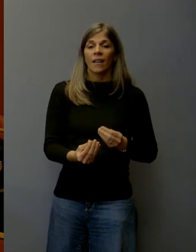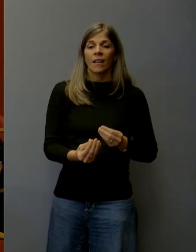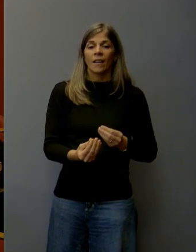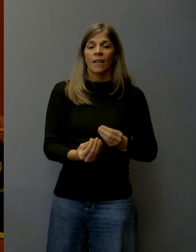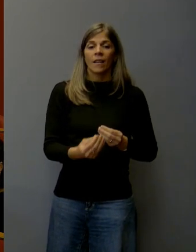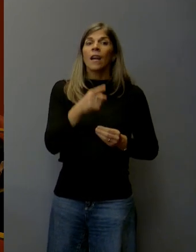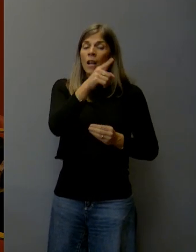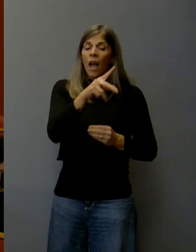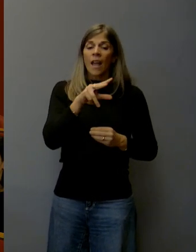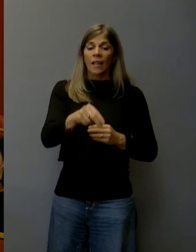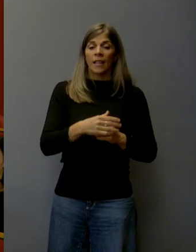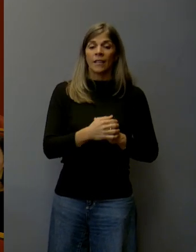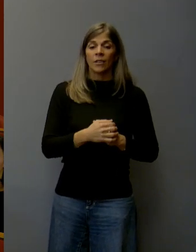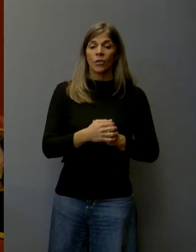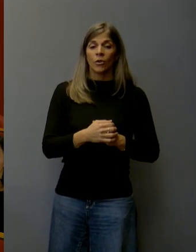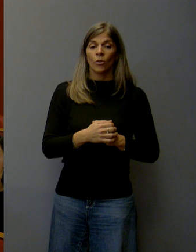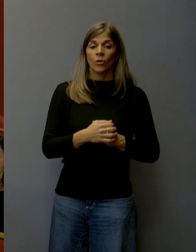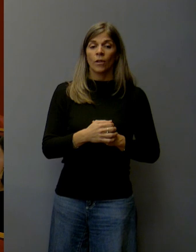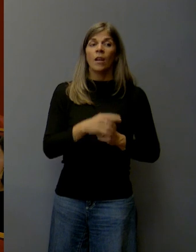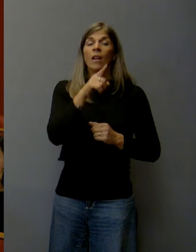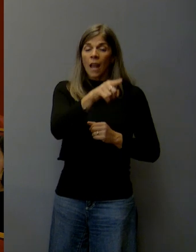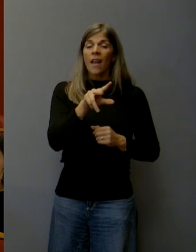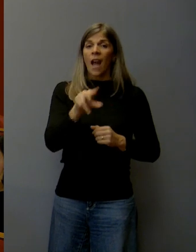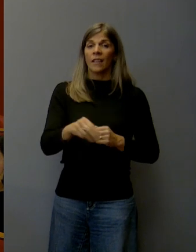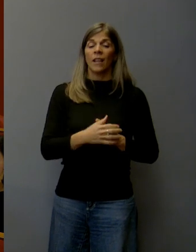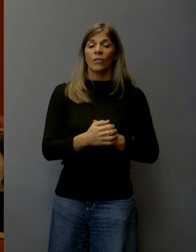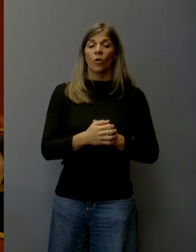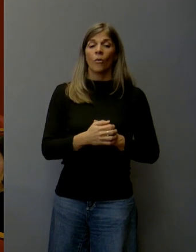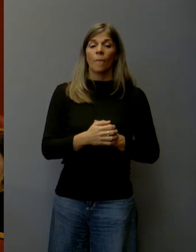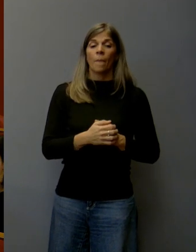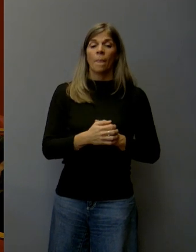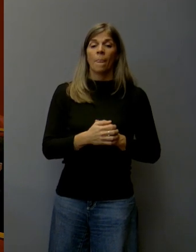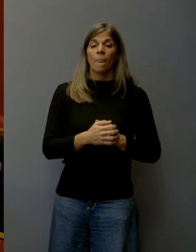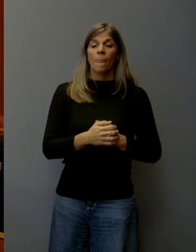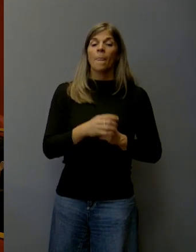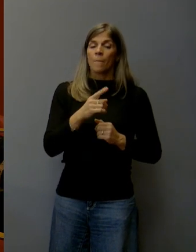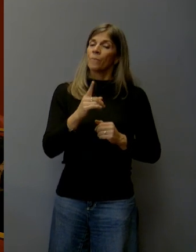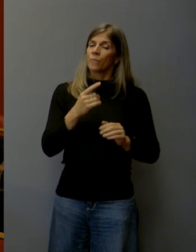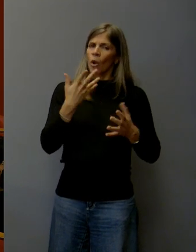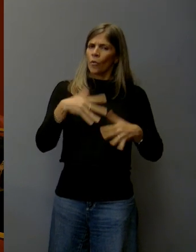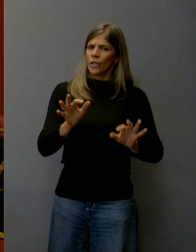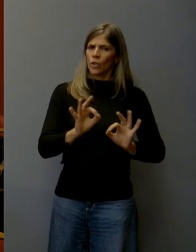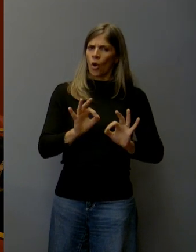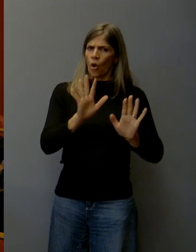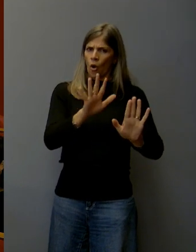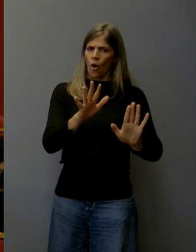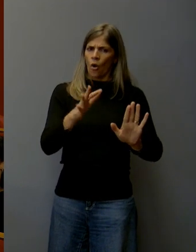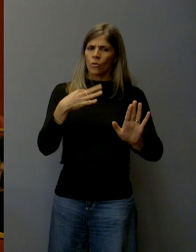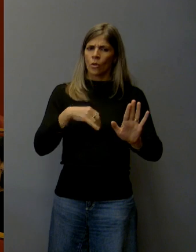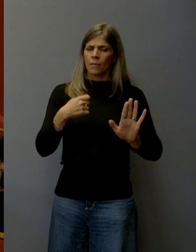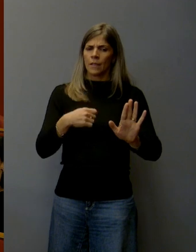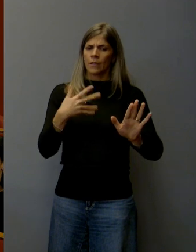l'ha detto possiamo e aspetti non ho finito signora Presidente Allora non ho finito sino al presidente